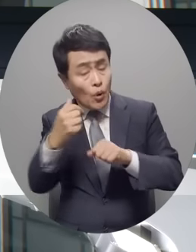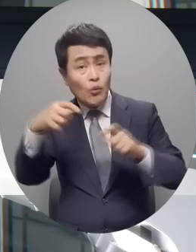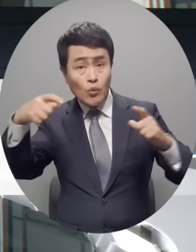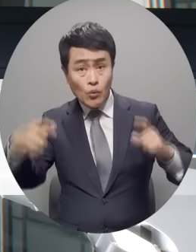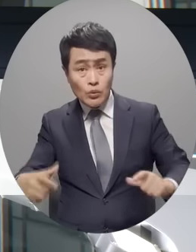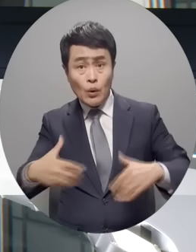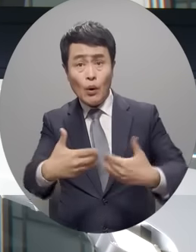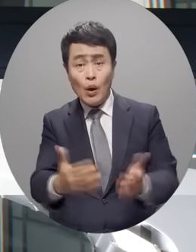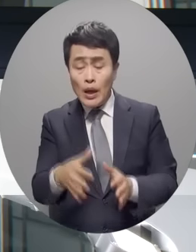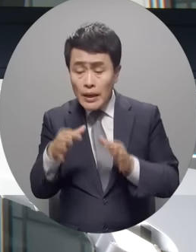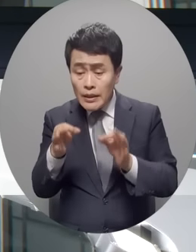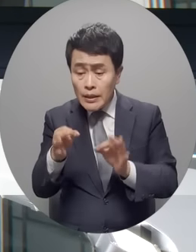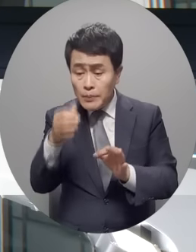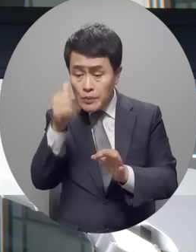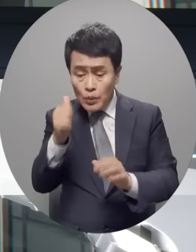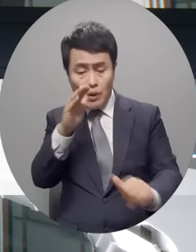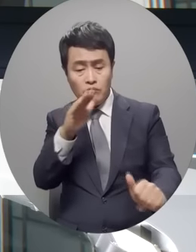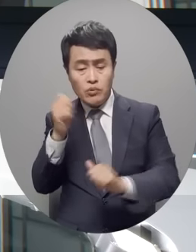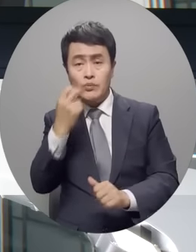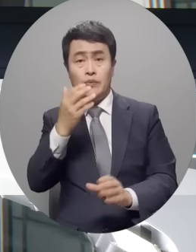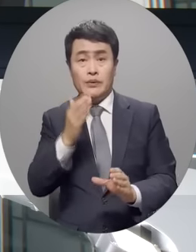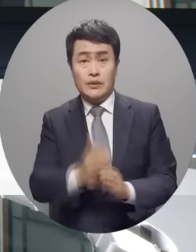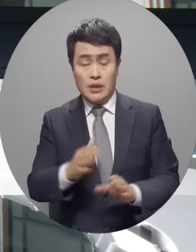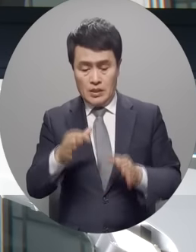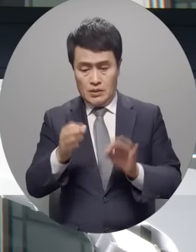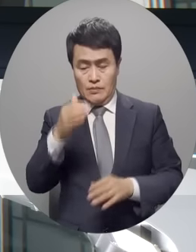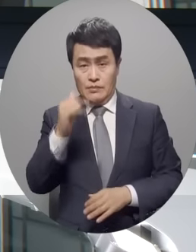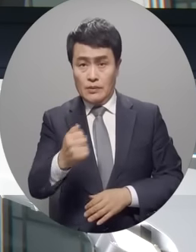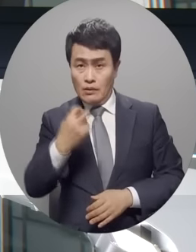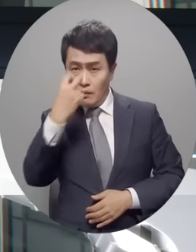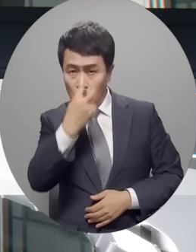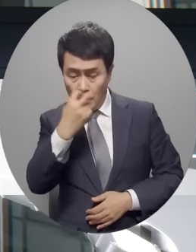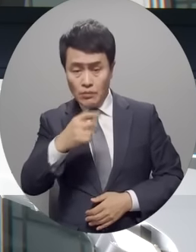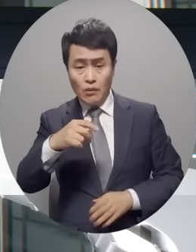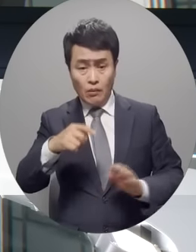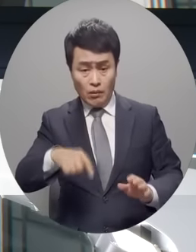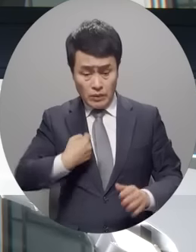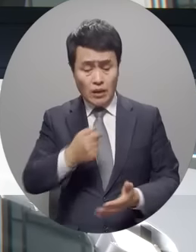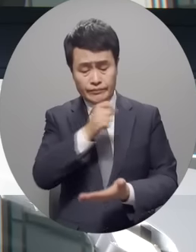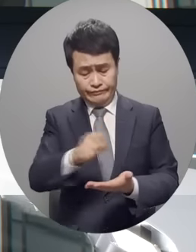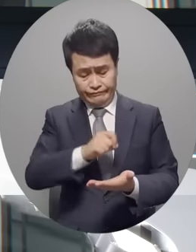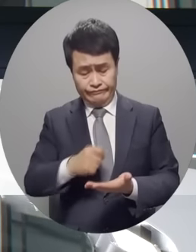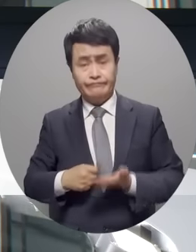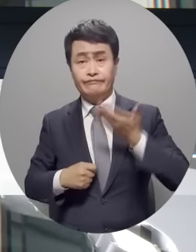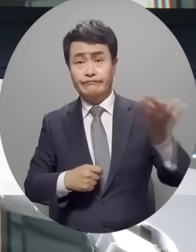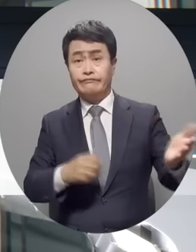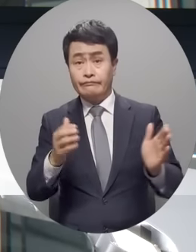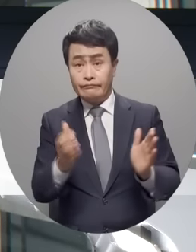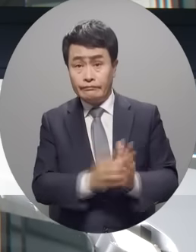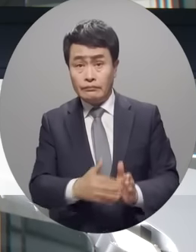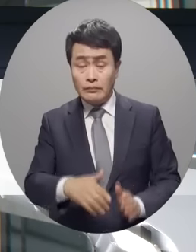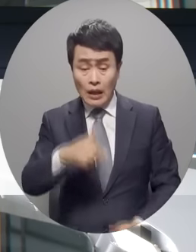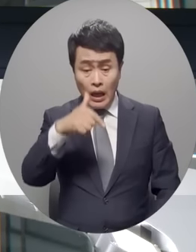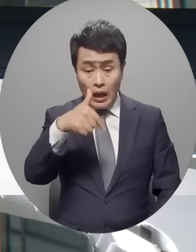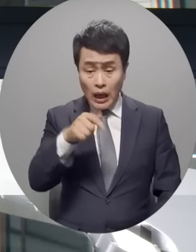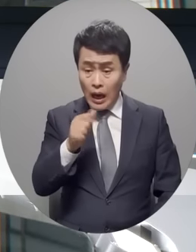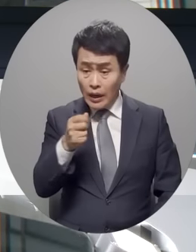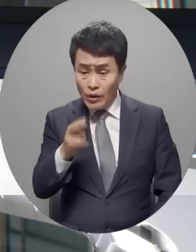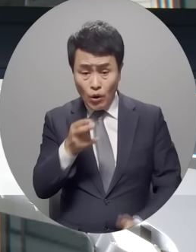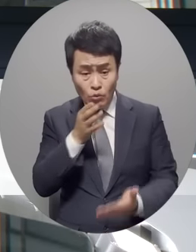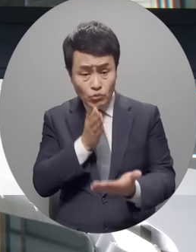김모 소장을 불러 조사했습니다. 김 소장은 검찰에 자술서도 미리 제출했는데 강혜경 씨 주장과